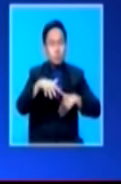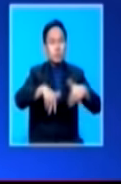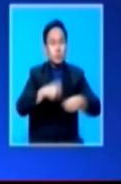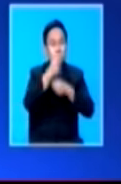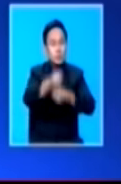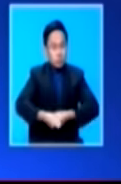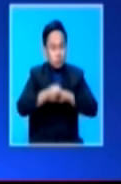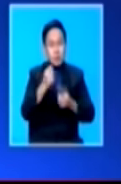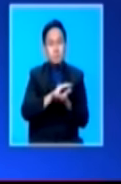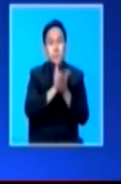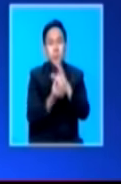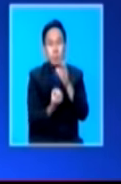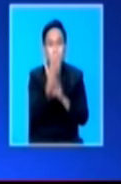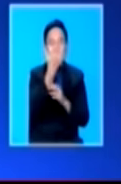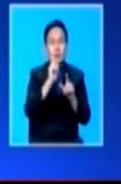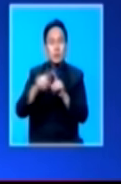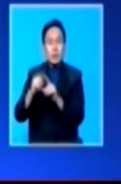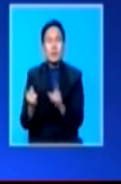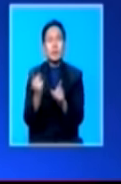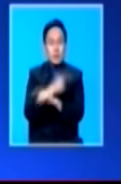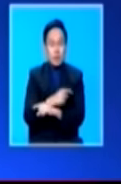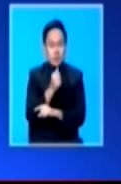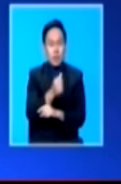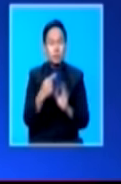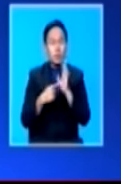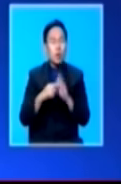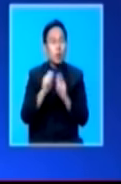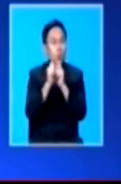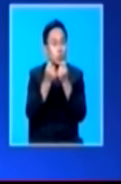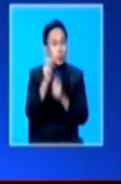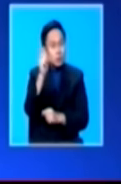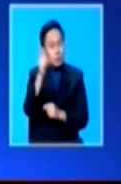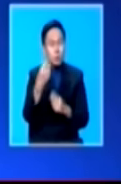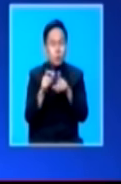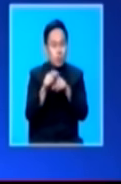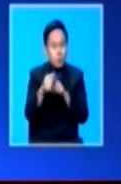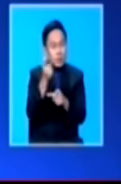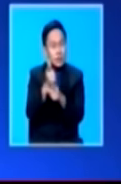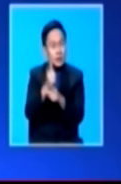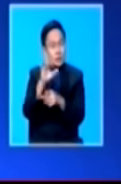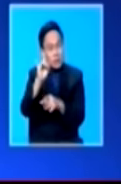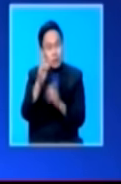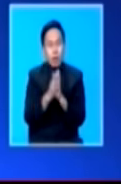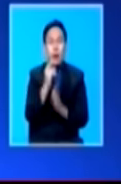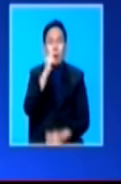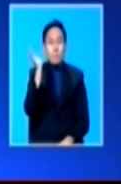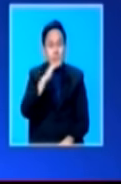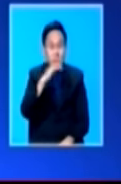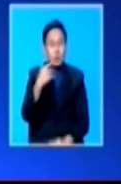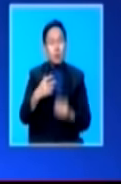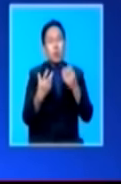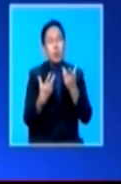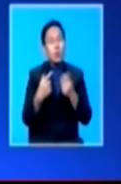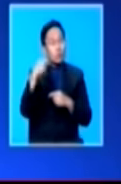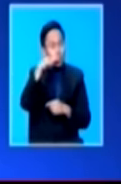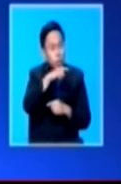ไร่และพืชผักอายุสั้นแทนเช่นถั่วเขียวข้าวโพดเลี้ยงสัตว์พริกมะเขือถั่วฝักยาวแล้วก็ใช้